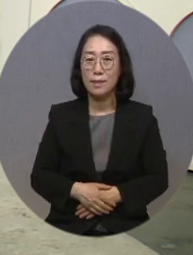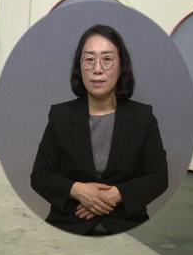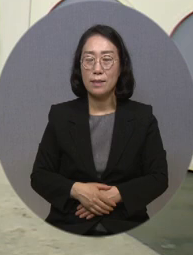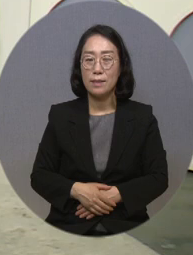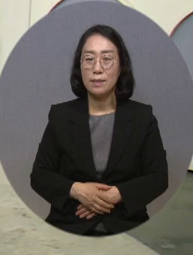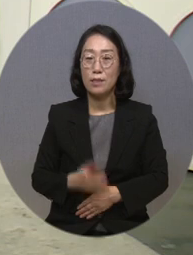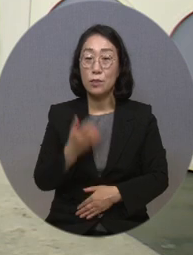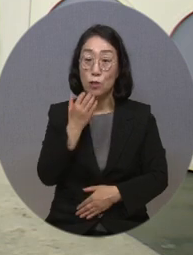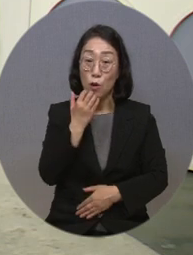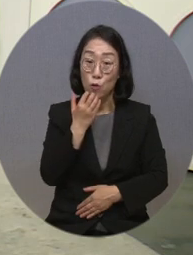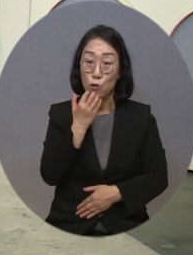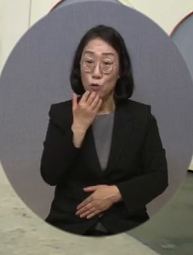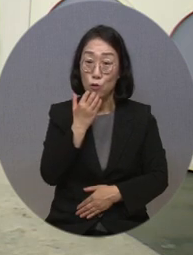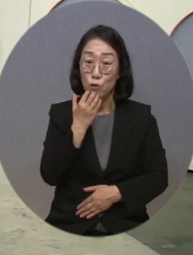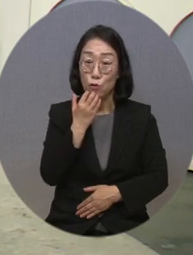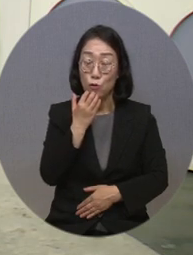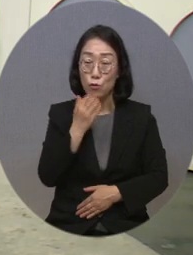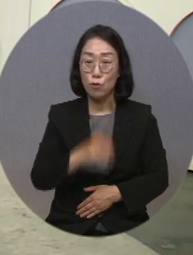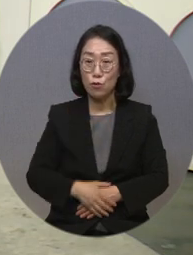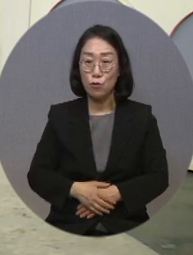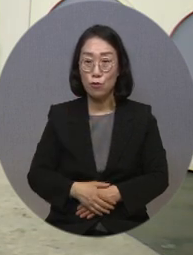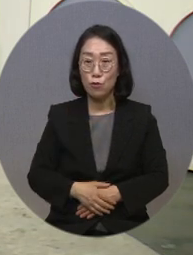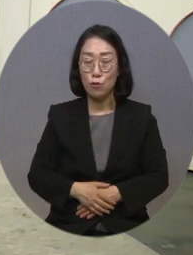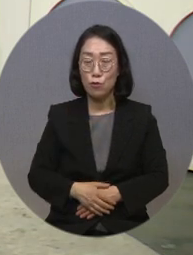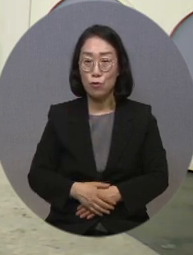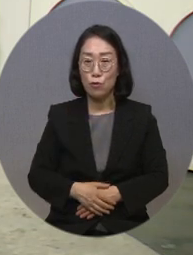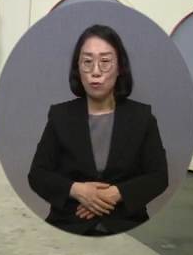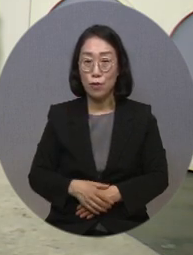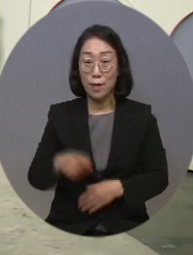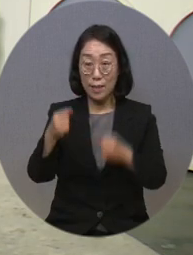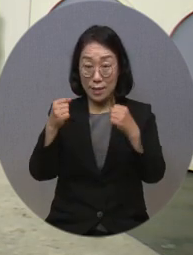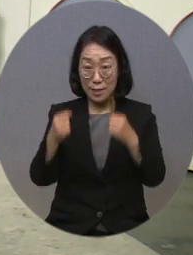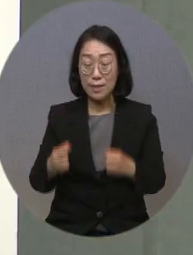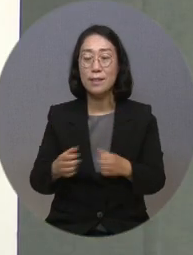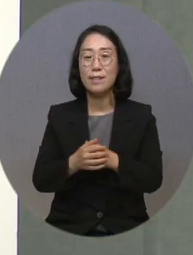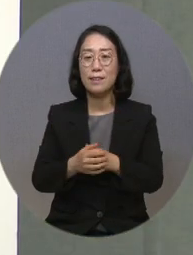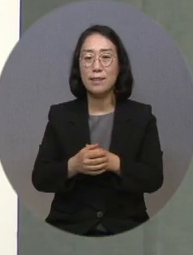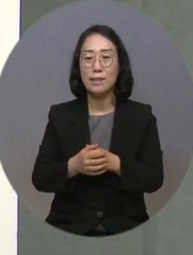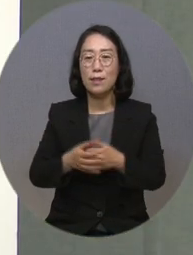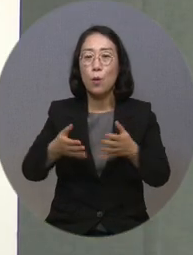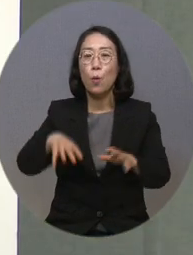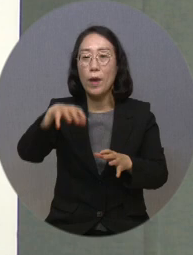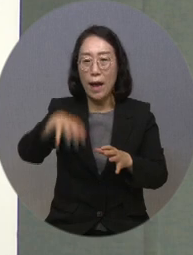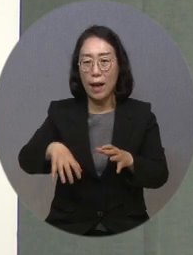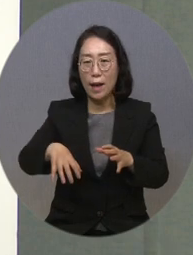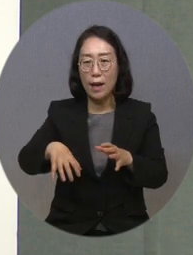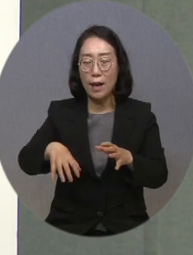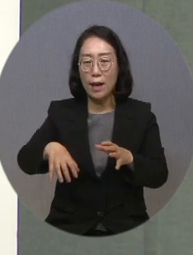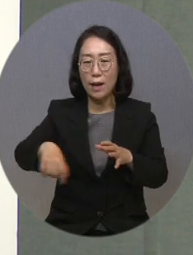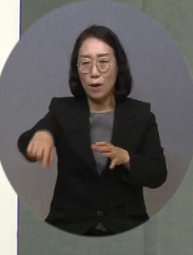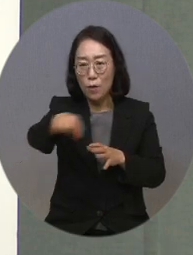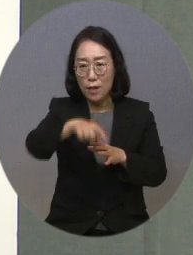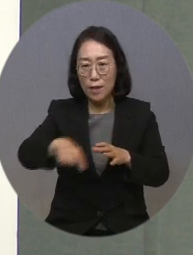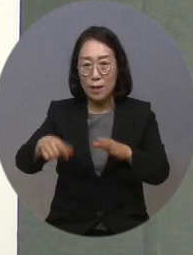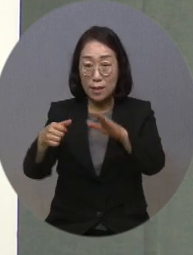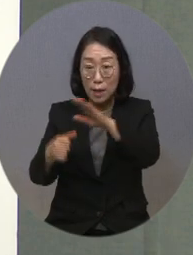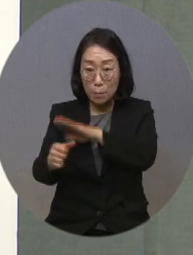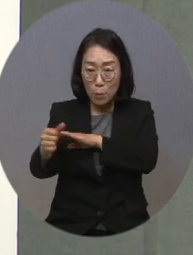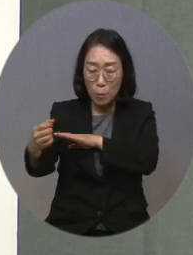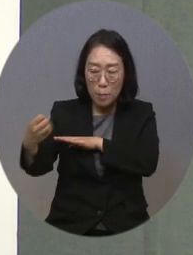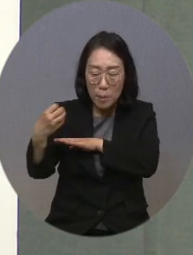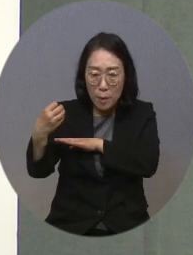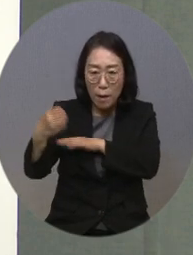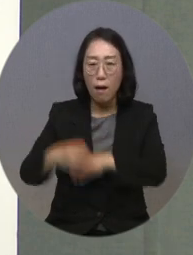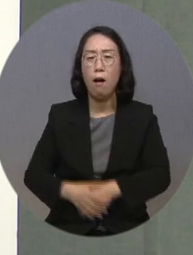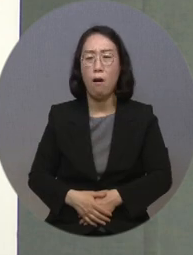고향 영동 분들의 리더 역을 하는 분이 한 분 계신데 그분 얘기를 들어보니까